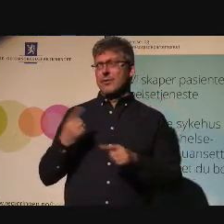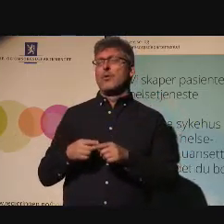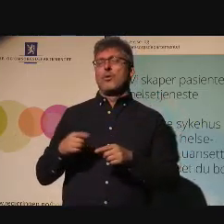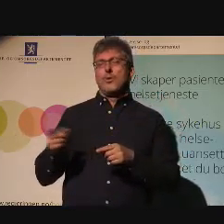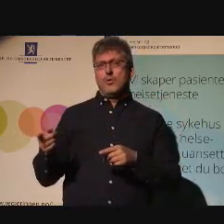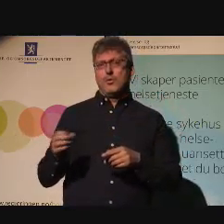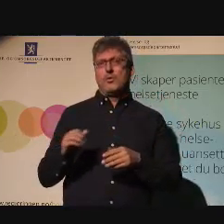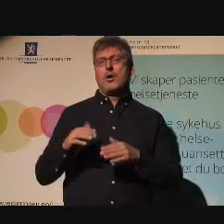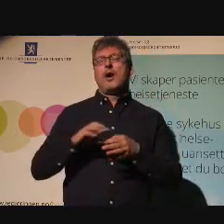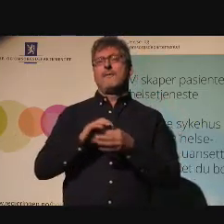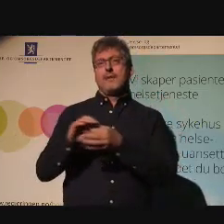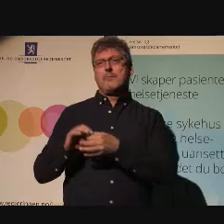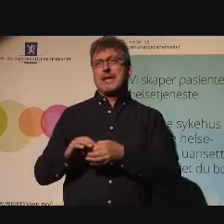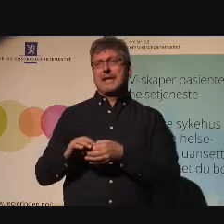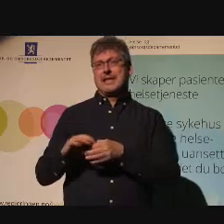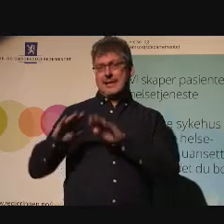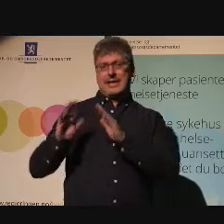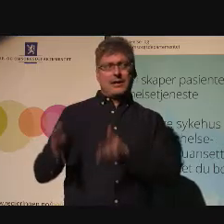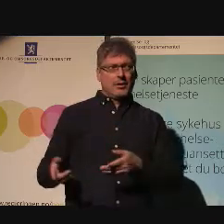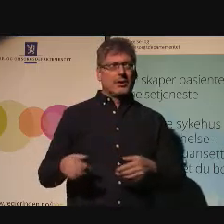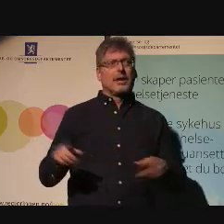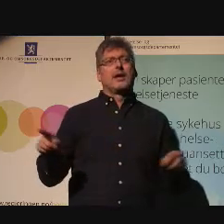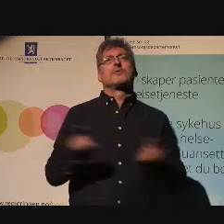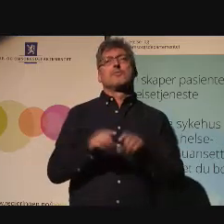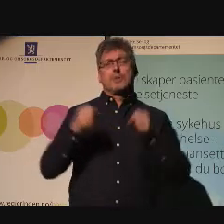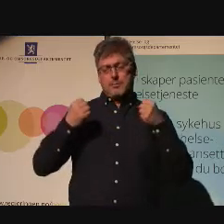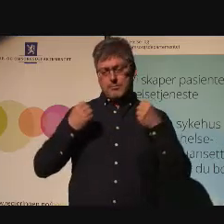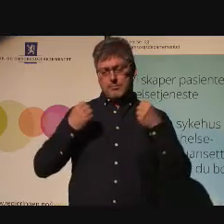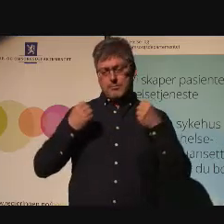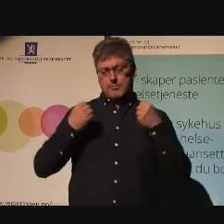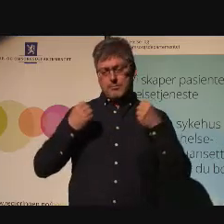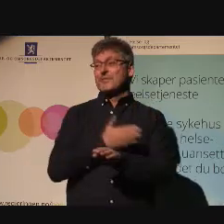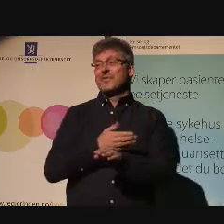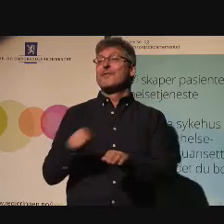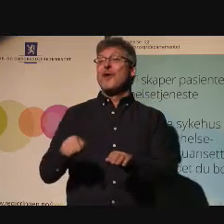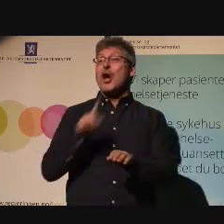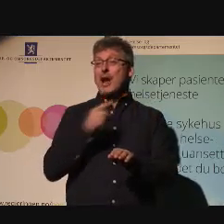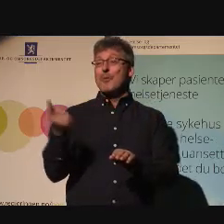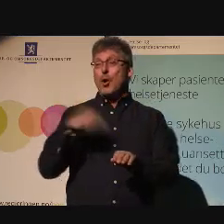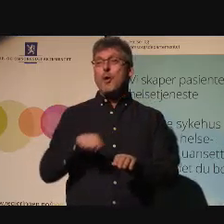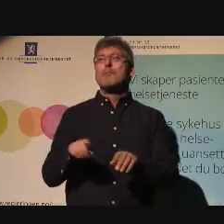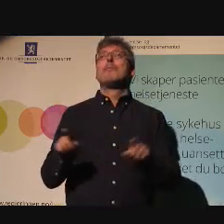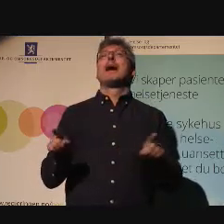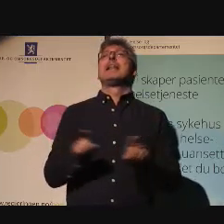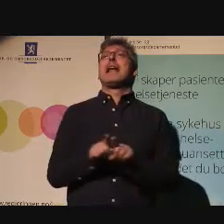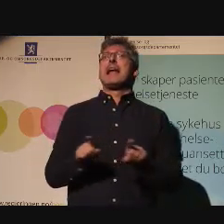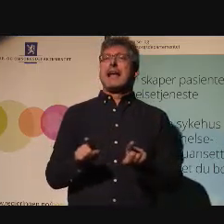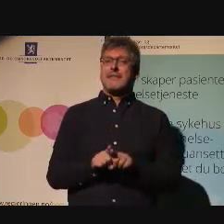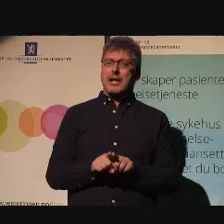familiedirektoratet, som allerede var igangsatt før denne rapporten kom, men som allikevel